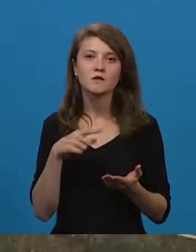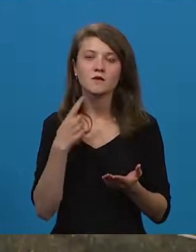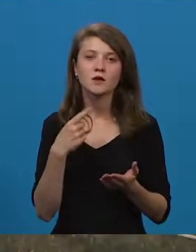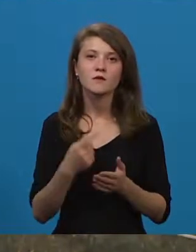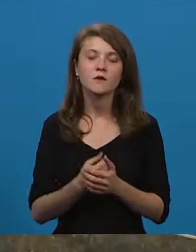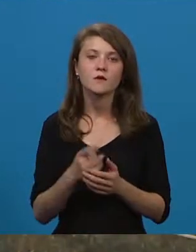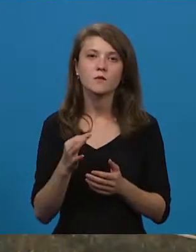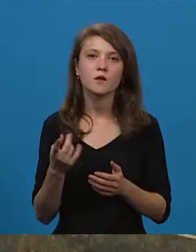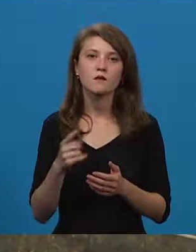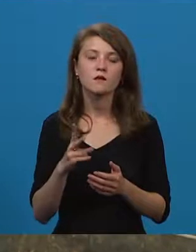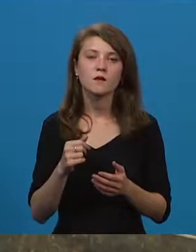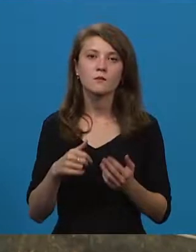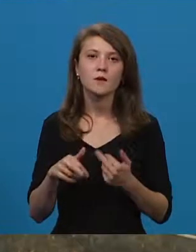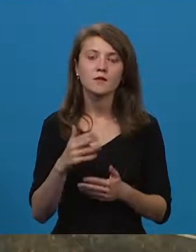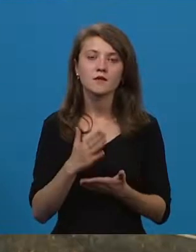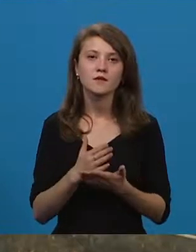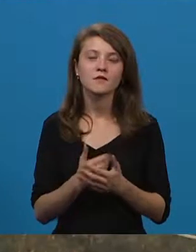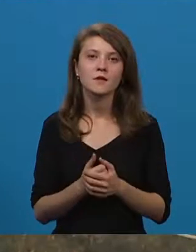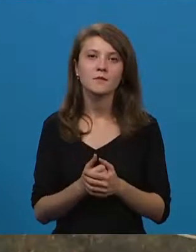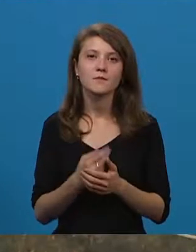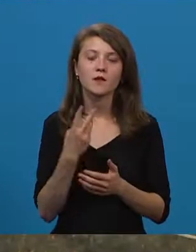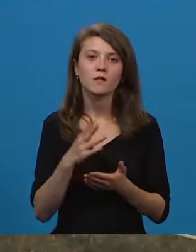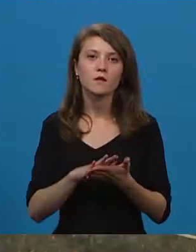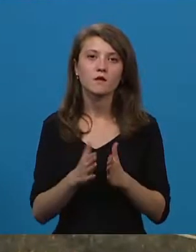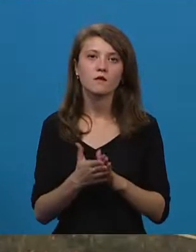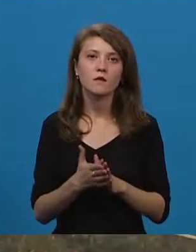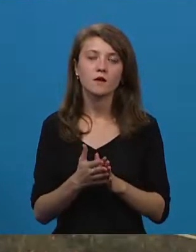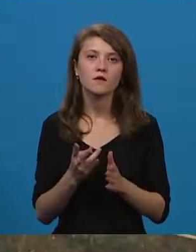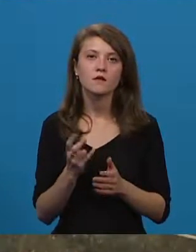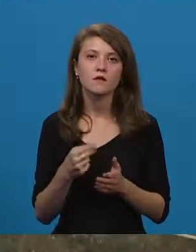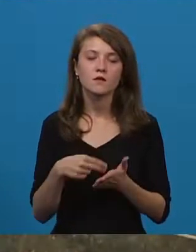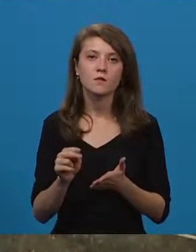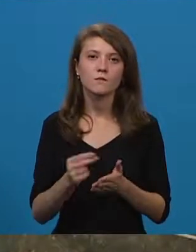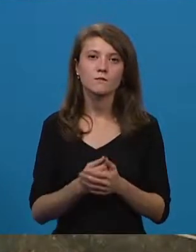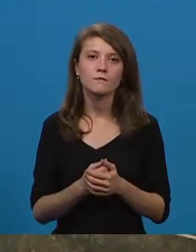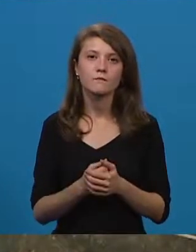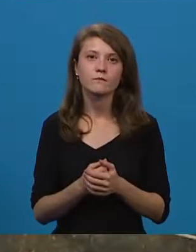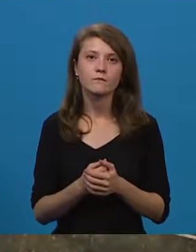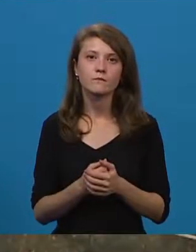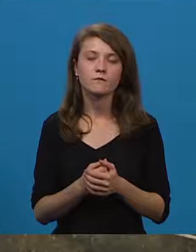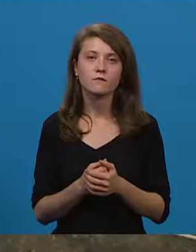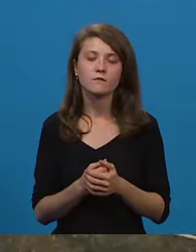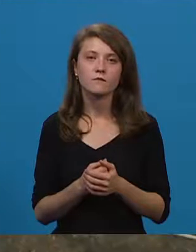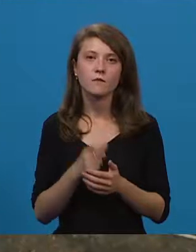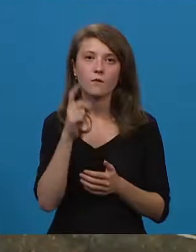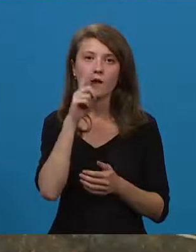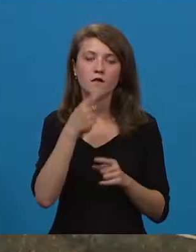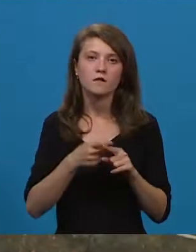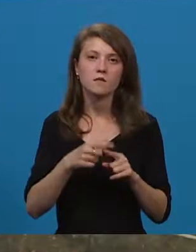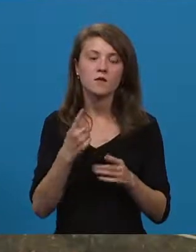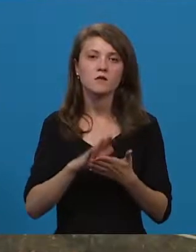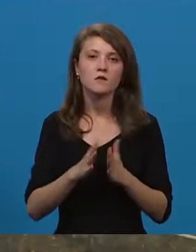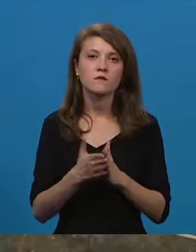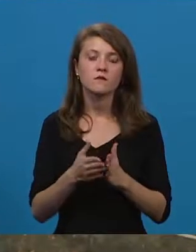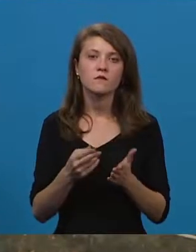про те, що на підприємстві діє два договори на закупівлю пального. Це перший договір, укладений в